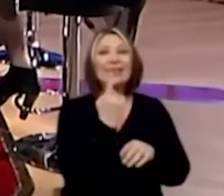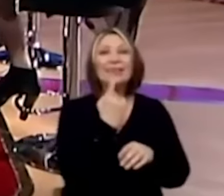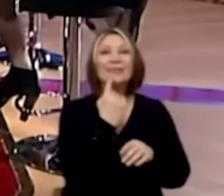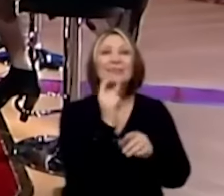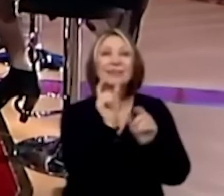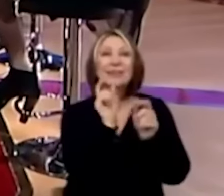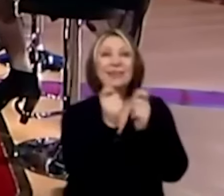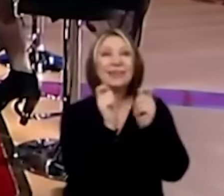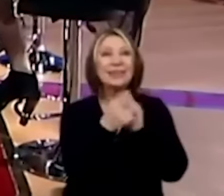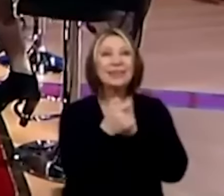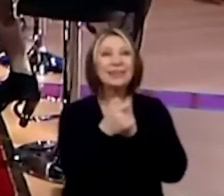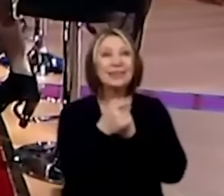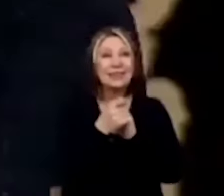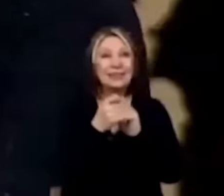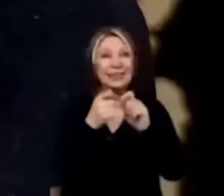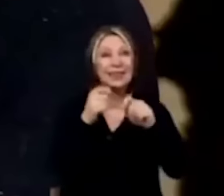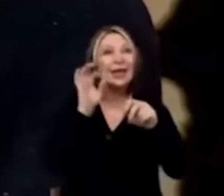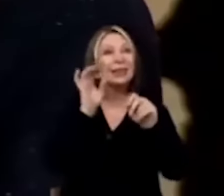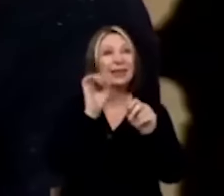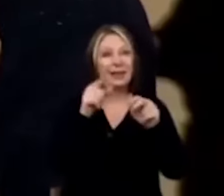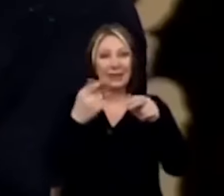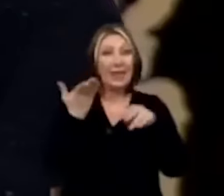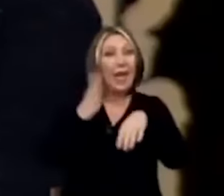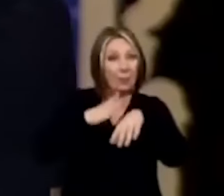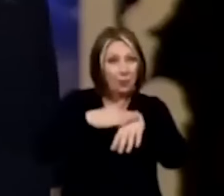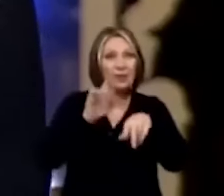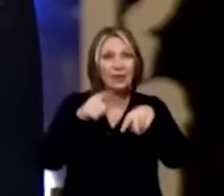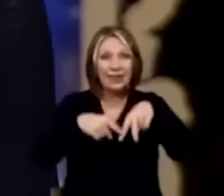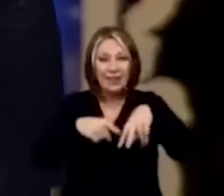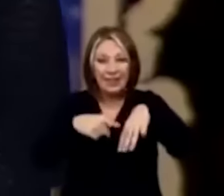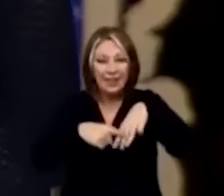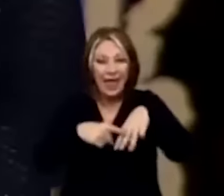Naptırın? Naptırın? Naptırın? Naptırın?